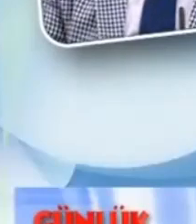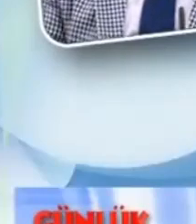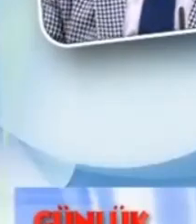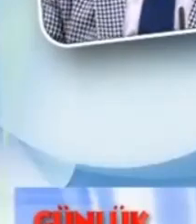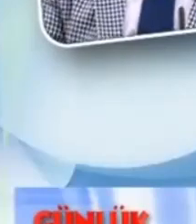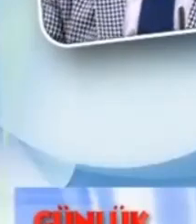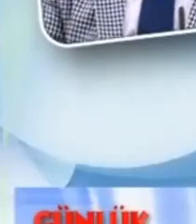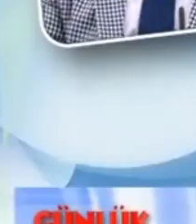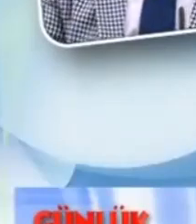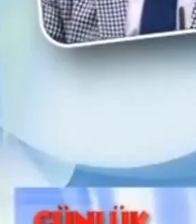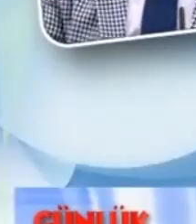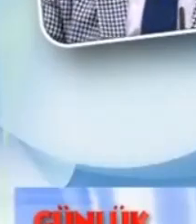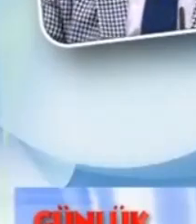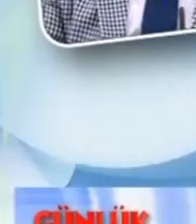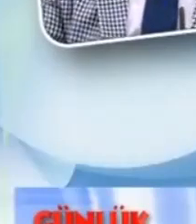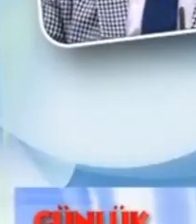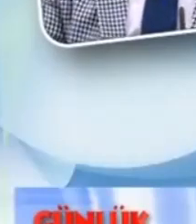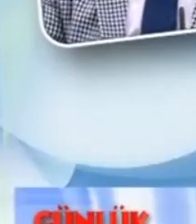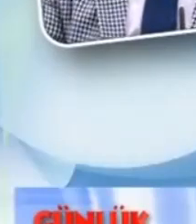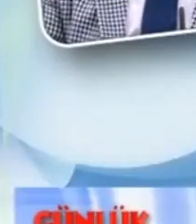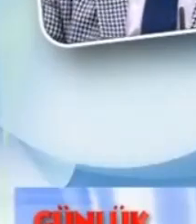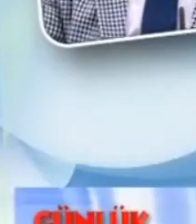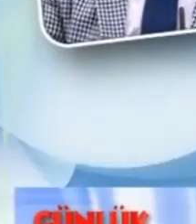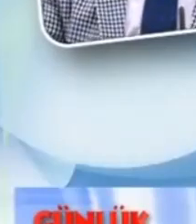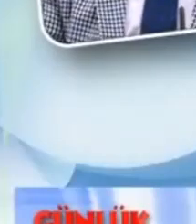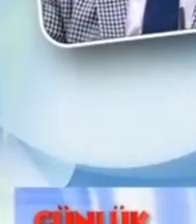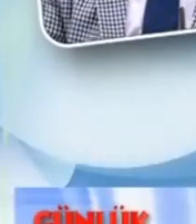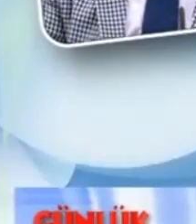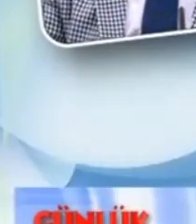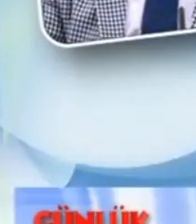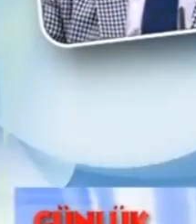var. Ki seneler önceydi, nedir şu anda durum bilmiyorum ama